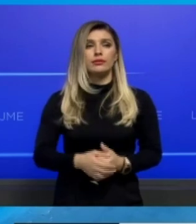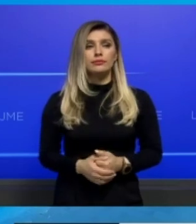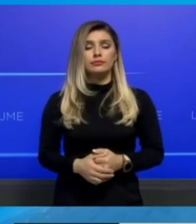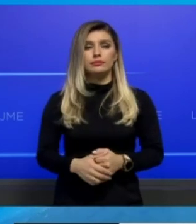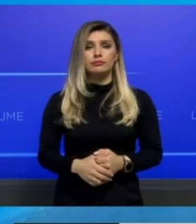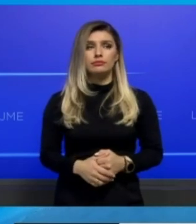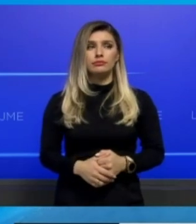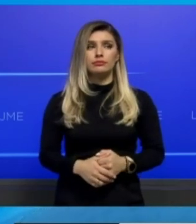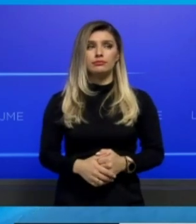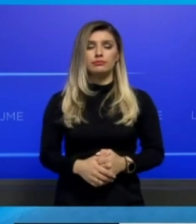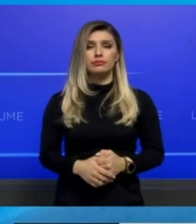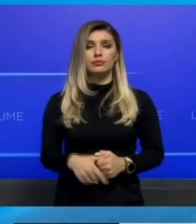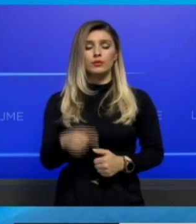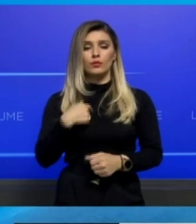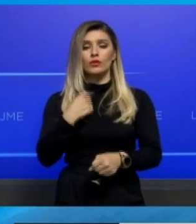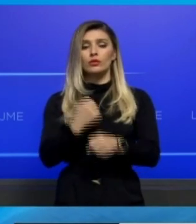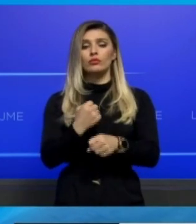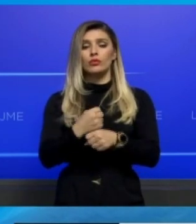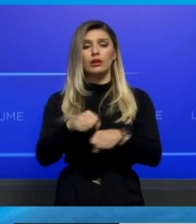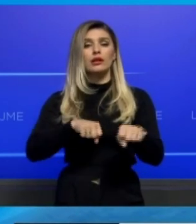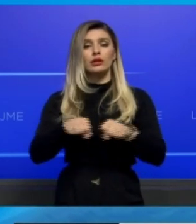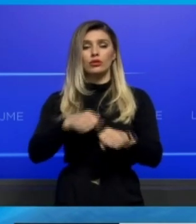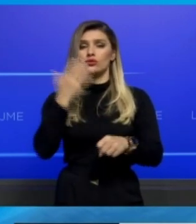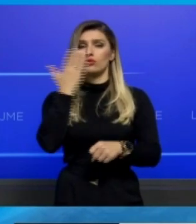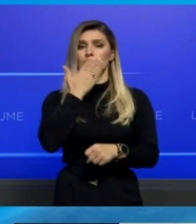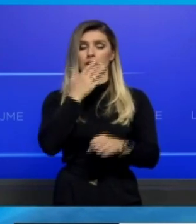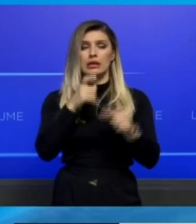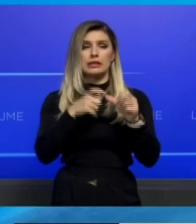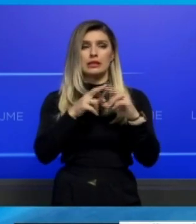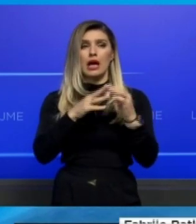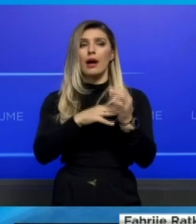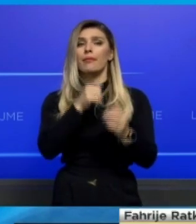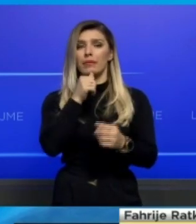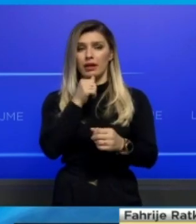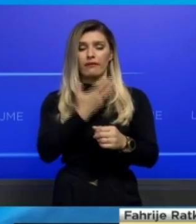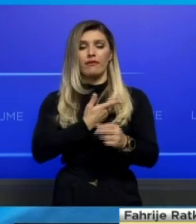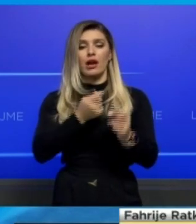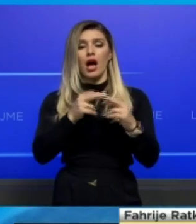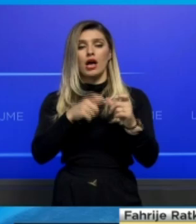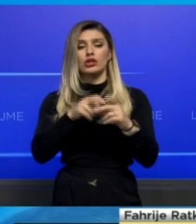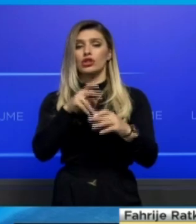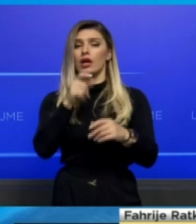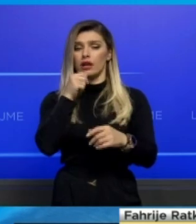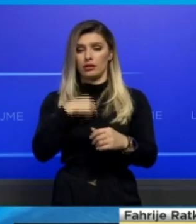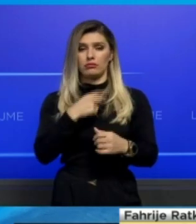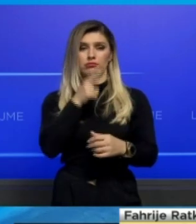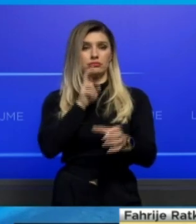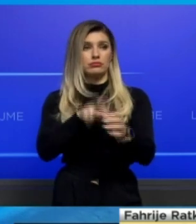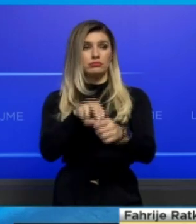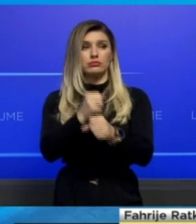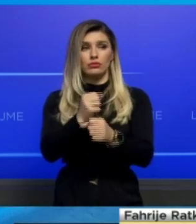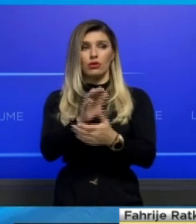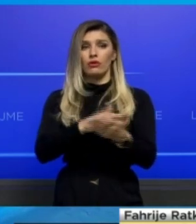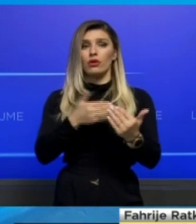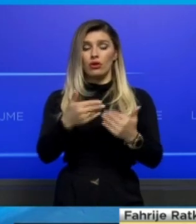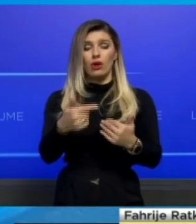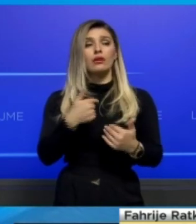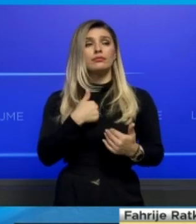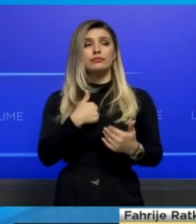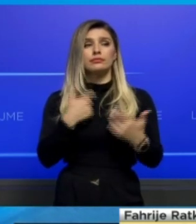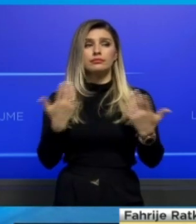jam drejtoresh e Sami Frashërit, do të jem drejtoresh e Sami Frashërit, ku zbatoj